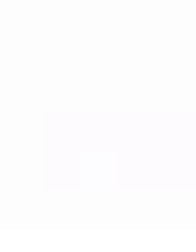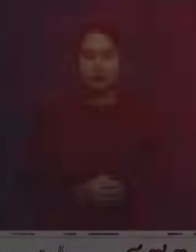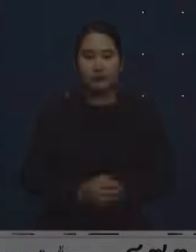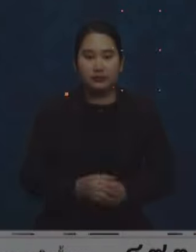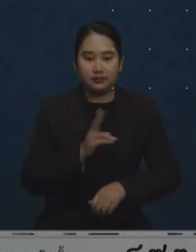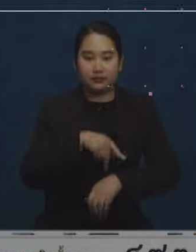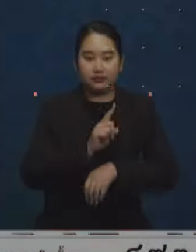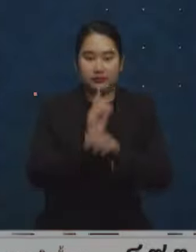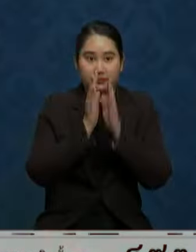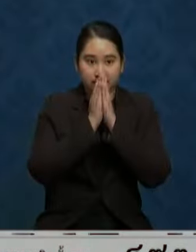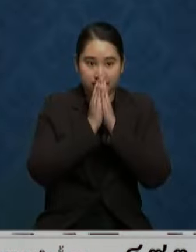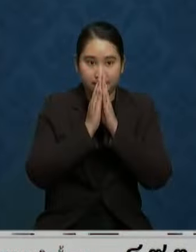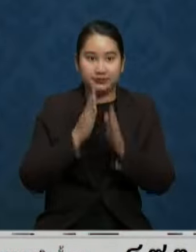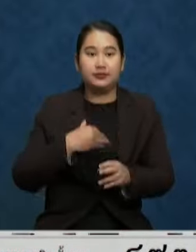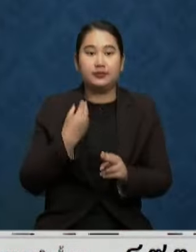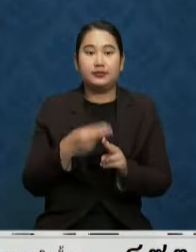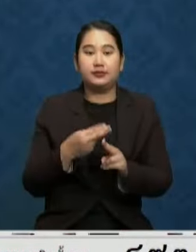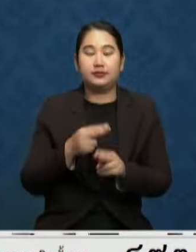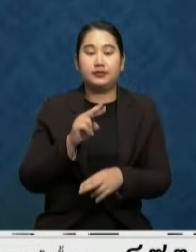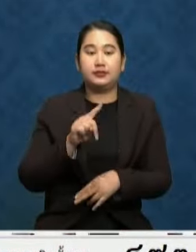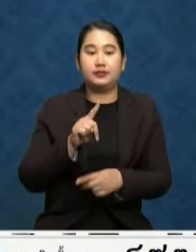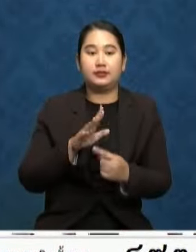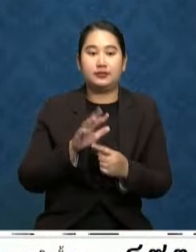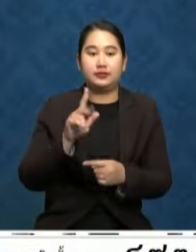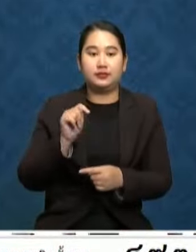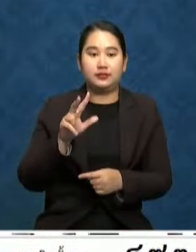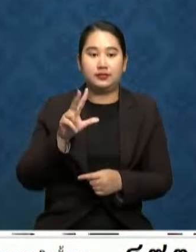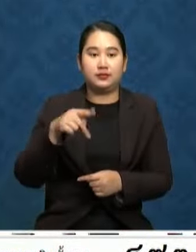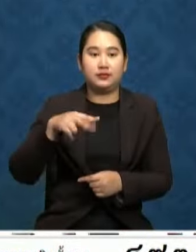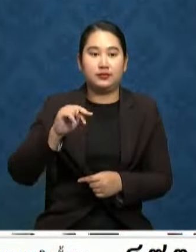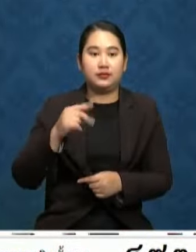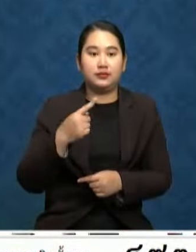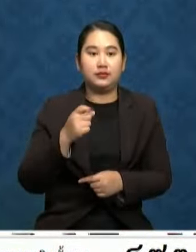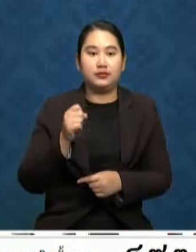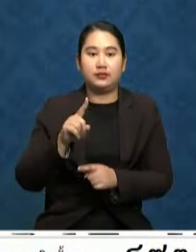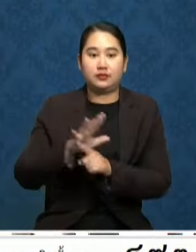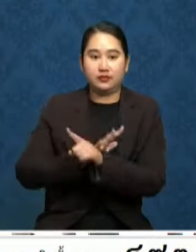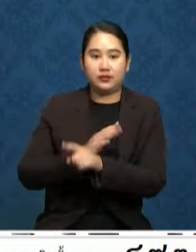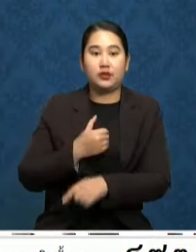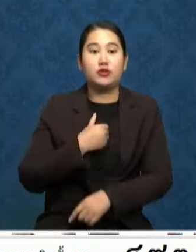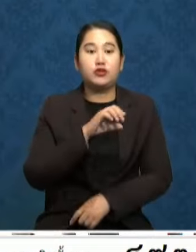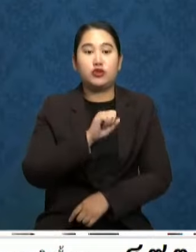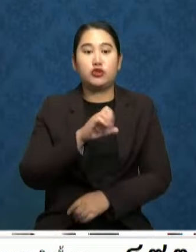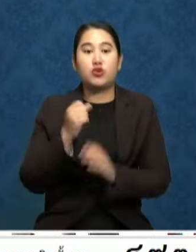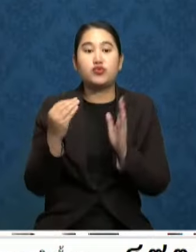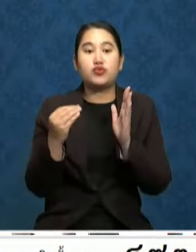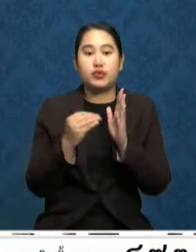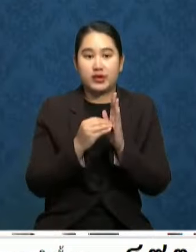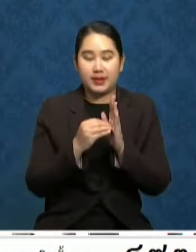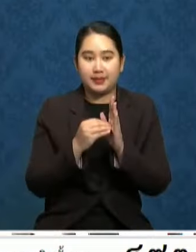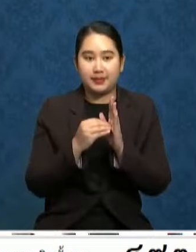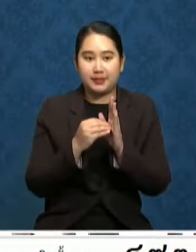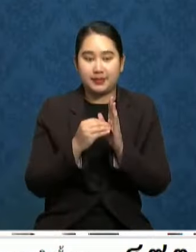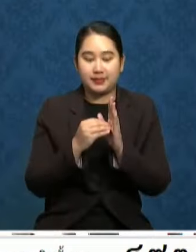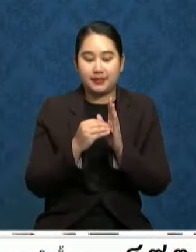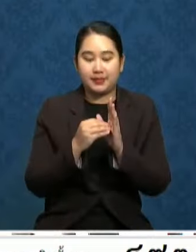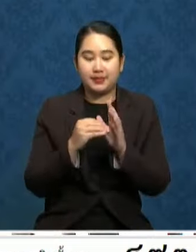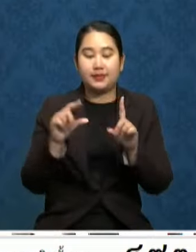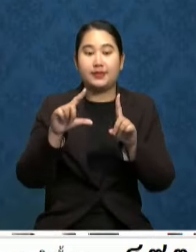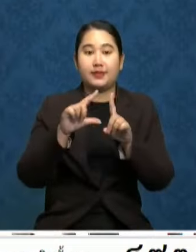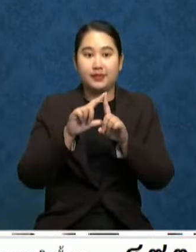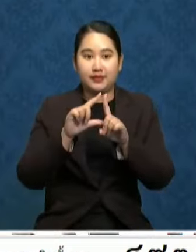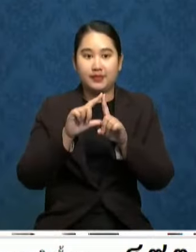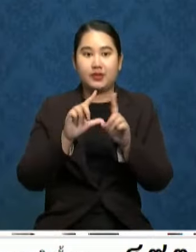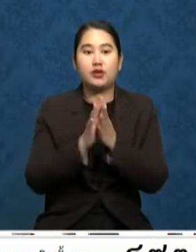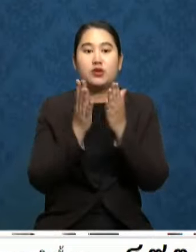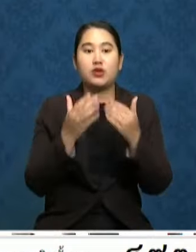ท่ประทานที่เค้ารบผม นัพง เปรม ภูณสวัดผู้แทนลสดร กรงเทพ มหานคร ประเวศพานสูงพักนต